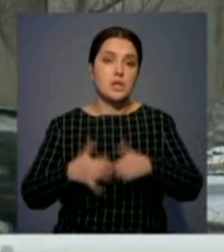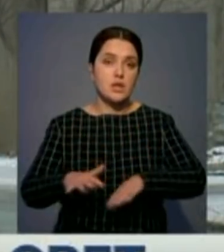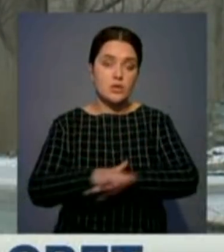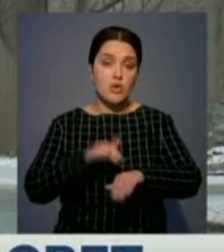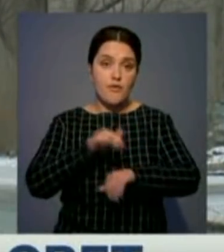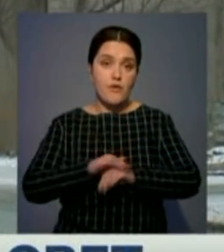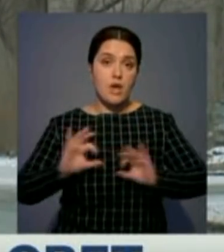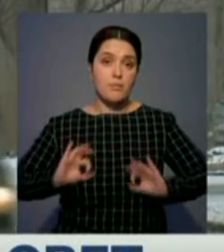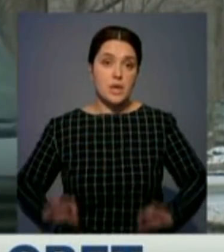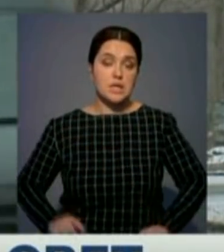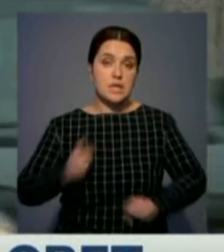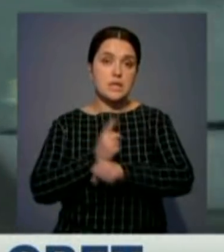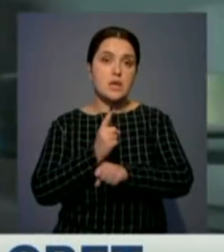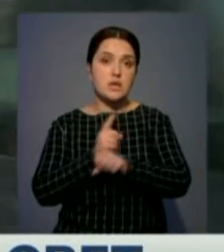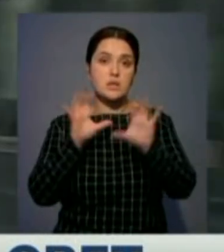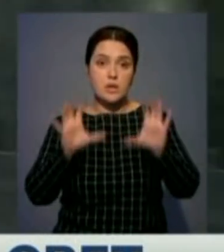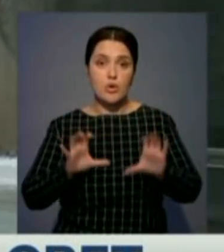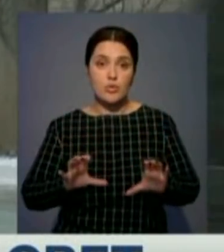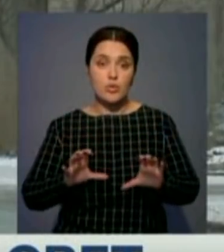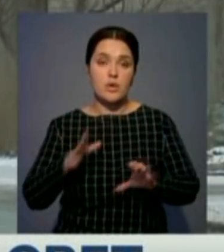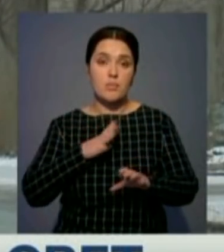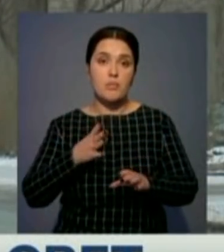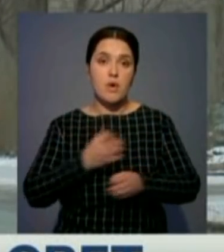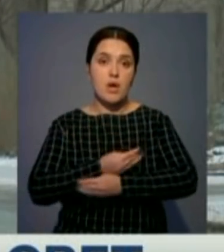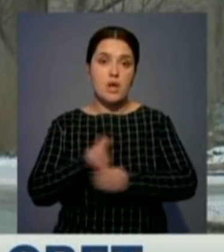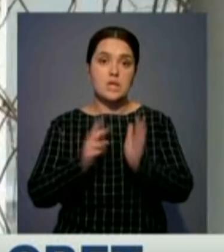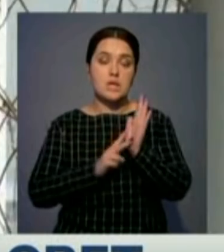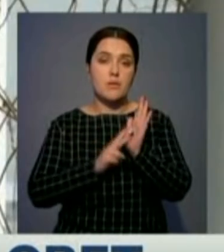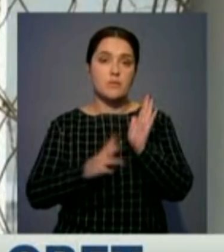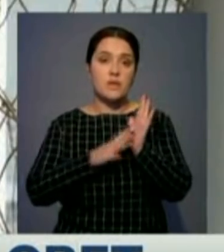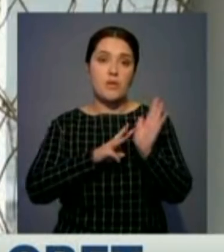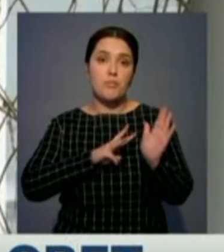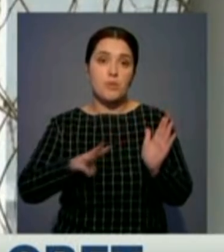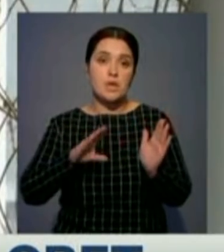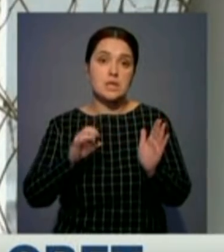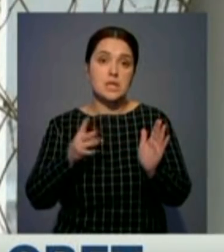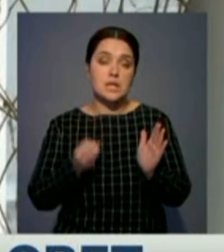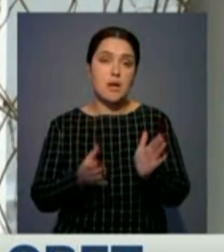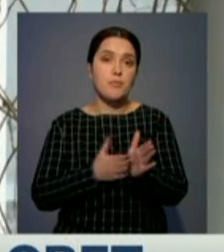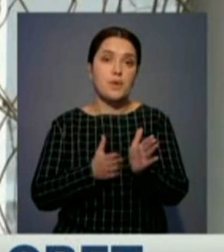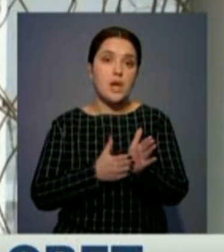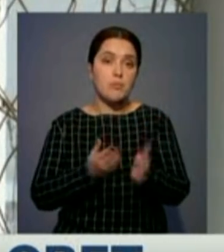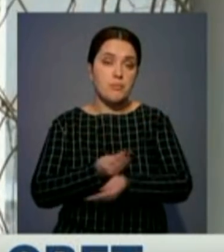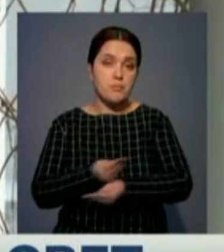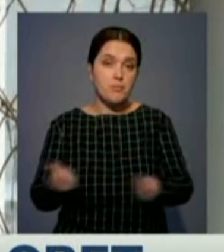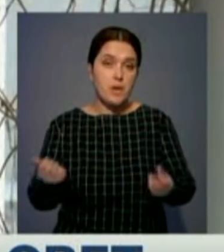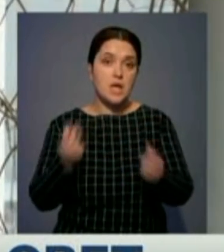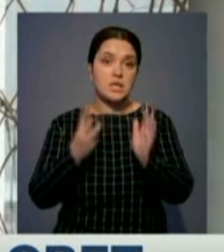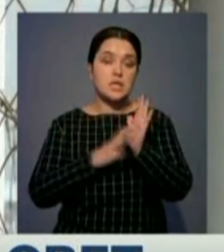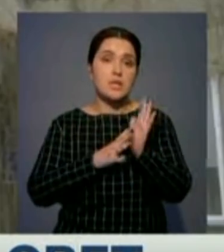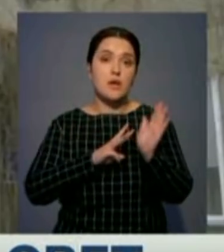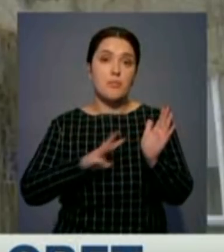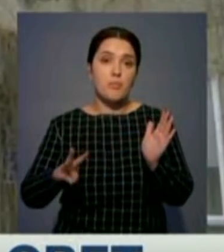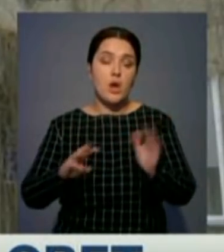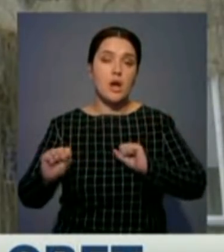прокуроры, компания незаконно начисляла своим сотрудникам около 79 миллионов тенге в качестве премии, 39 миллионов тенге в